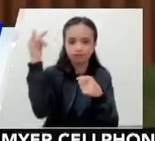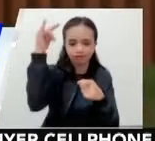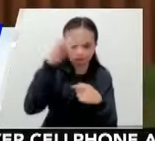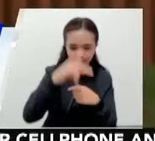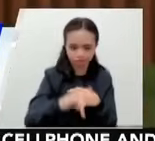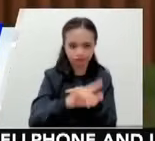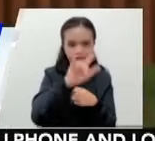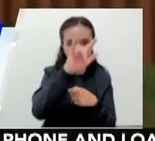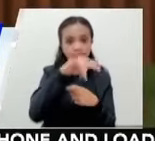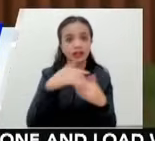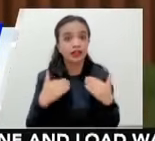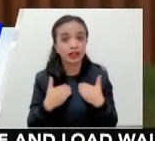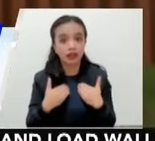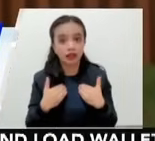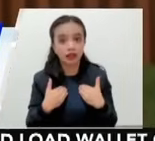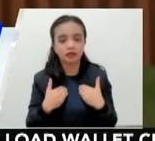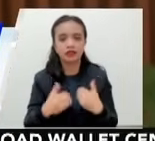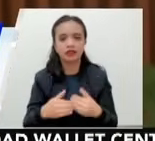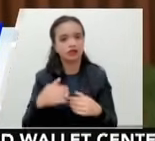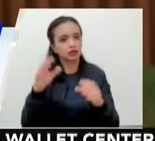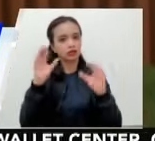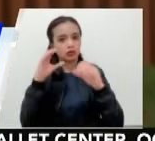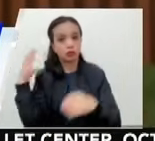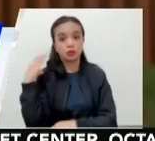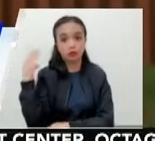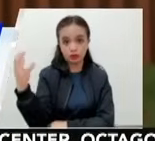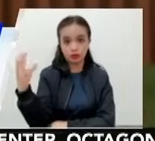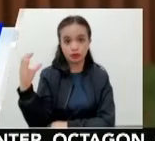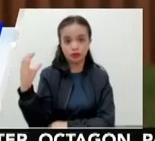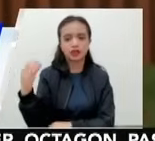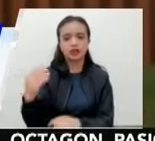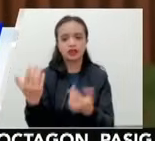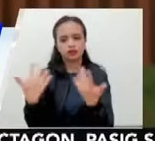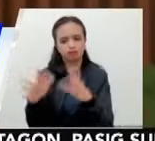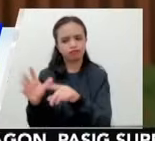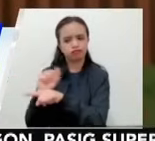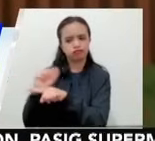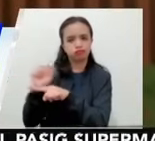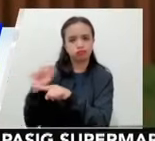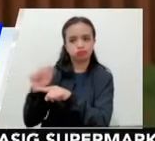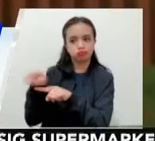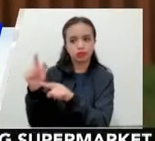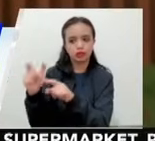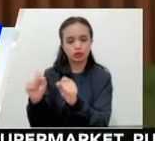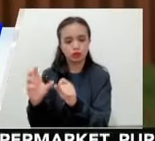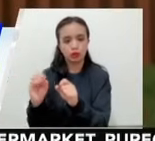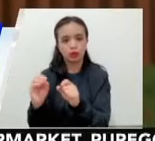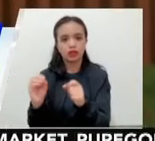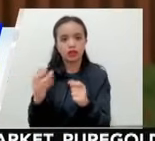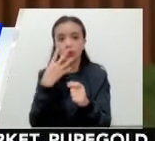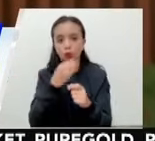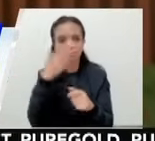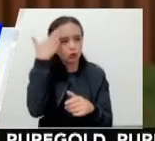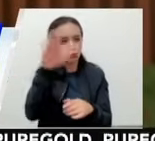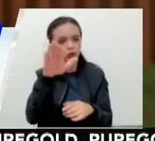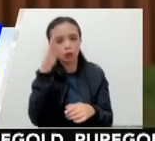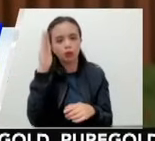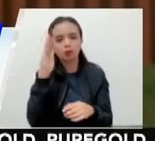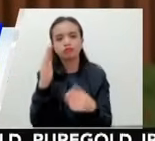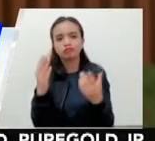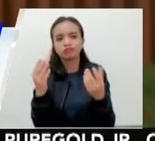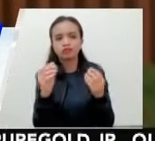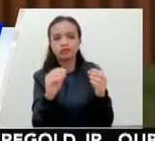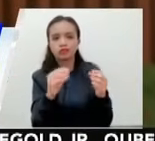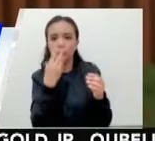Meron kami mga flight coaches na they are given a training para bigyan yung mga especially mga zero knowledge, yung mga aspiring